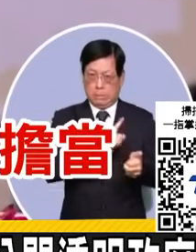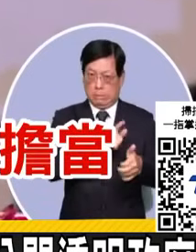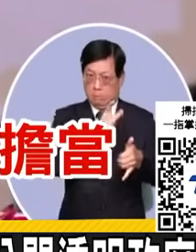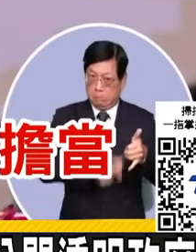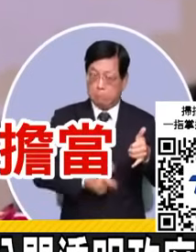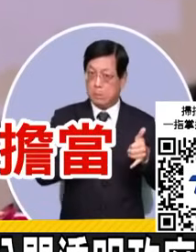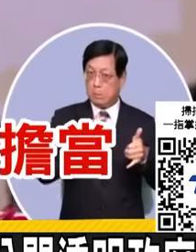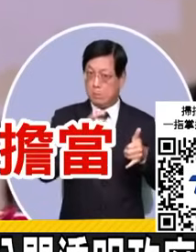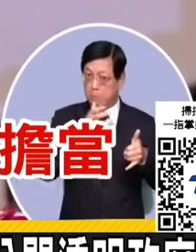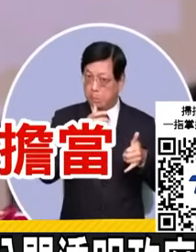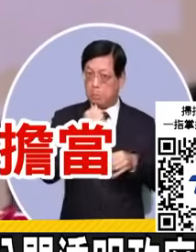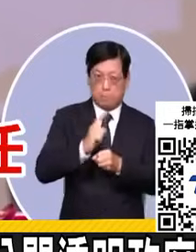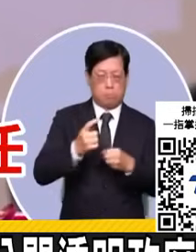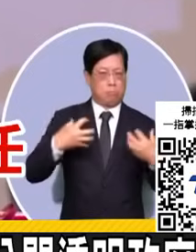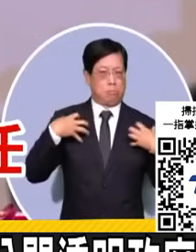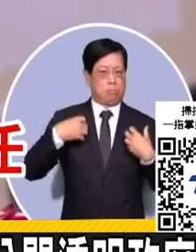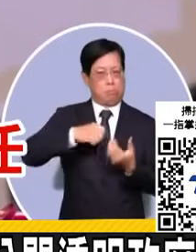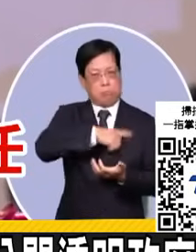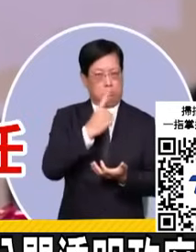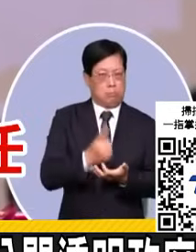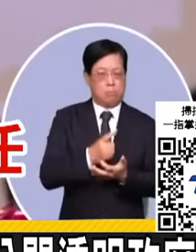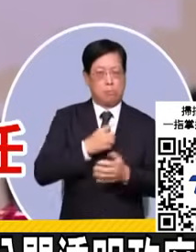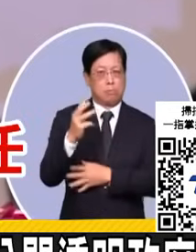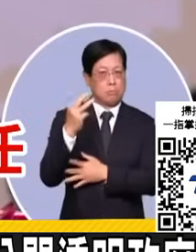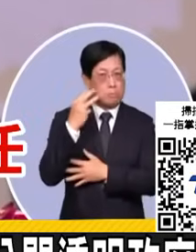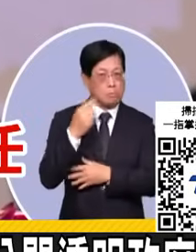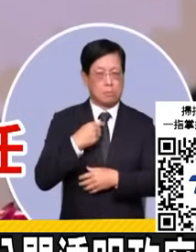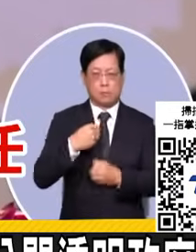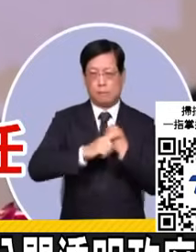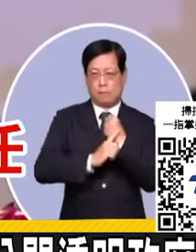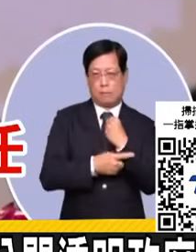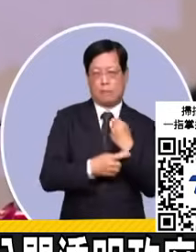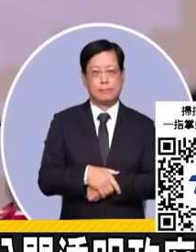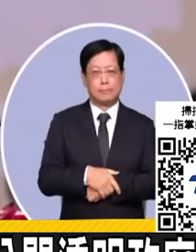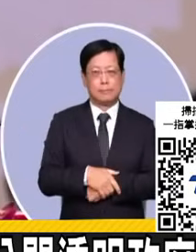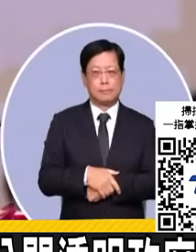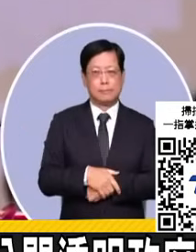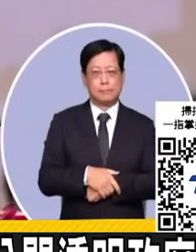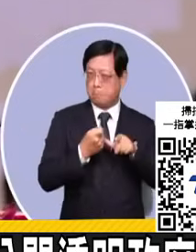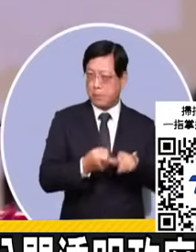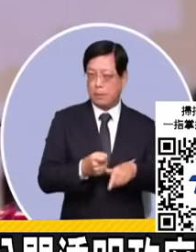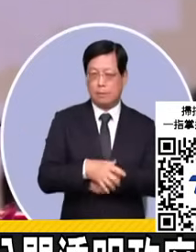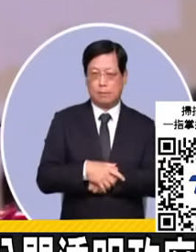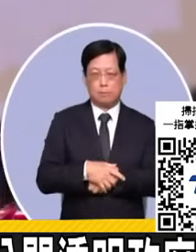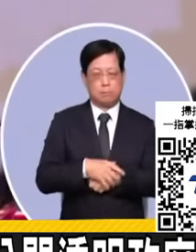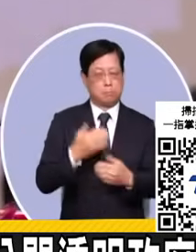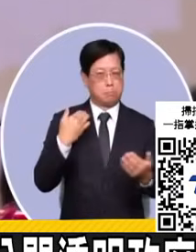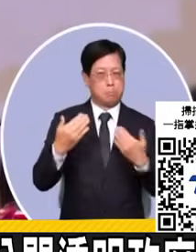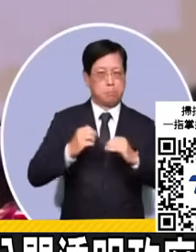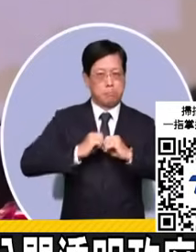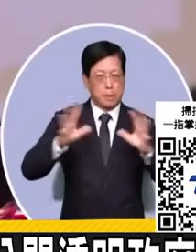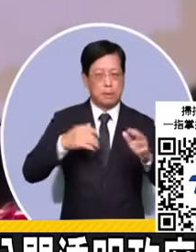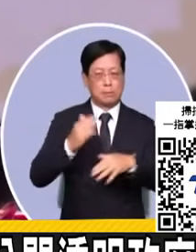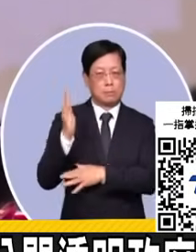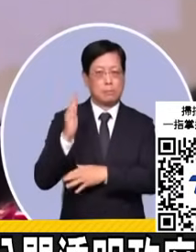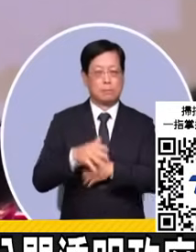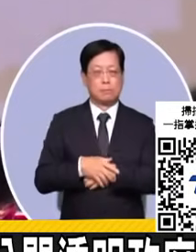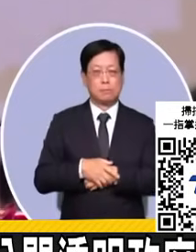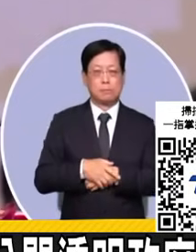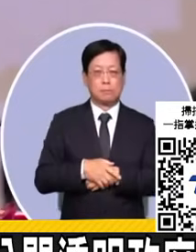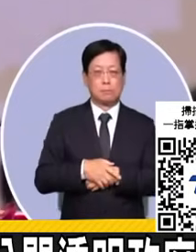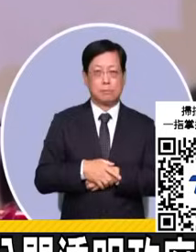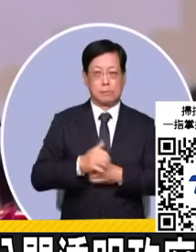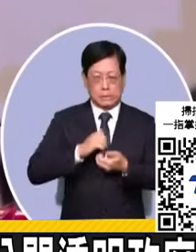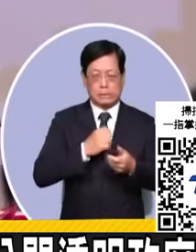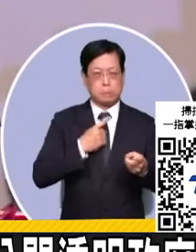所言所行担当所有的政治与法律的责任，公开透明的政府，唯有一